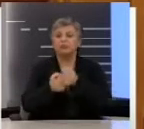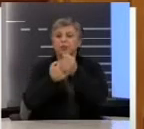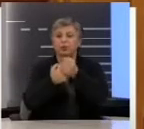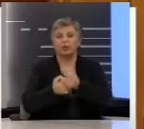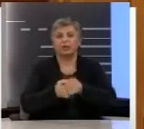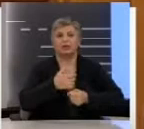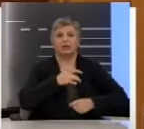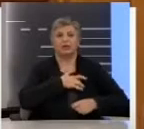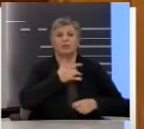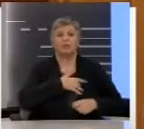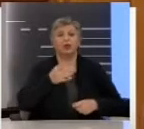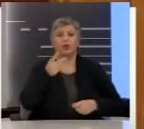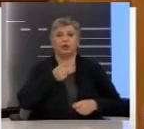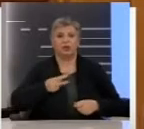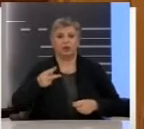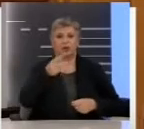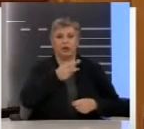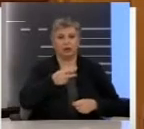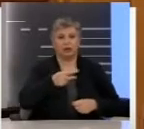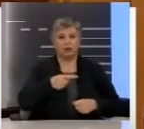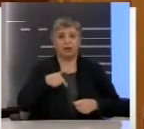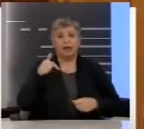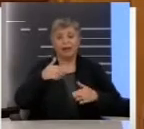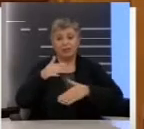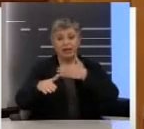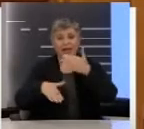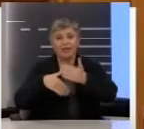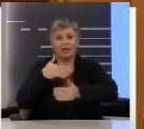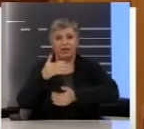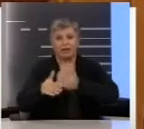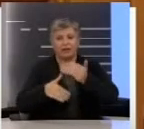υποστήριξης σε όλη αυτή τη διαδικασία. Και αν επιλέξουν